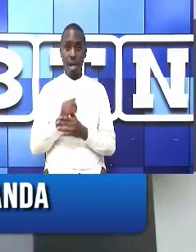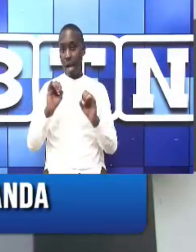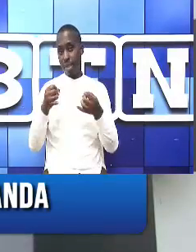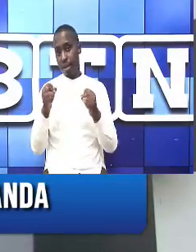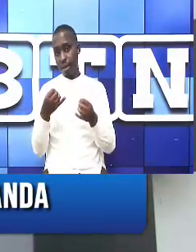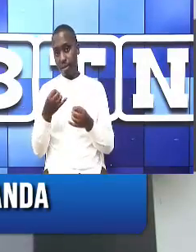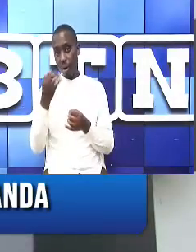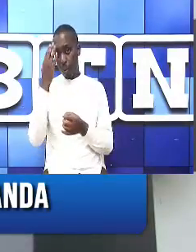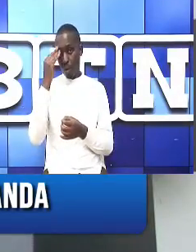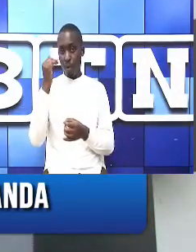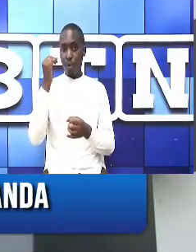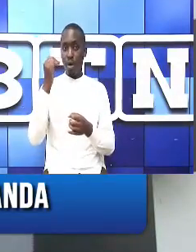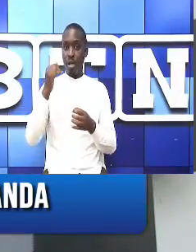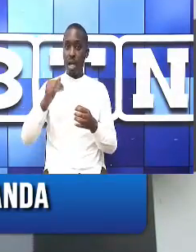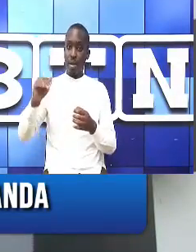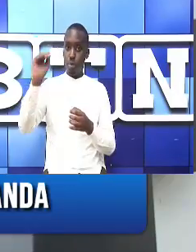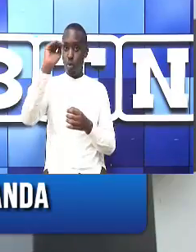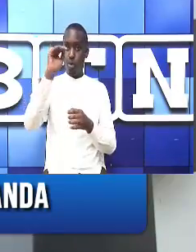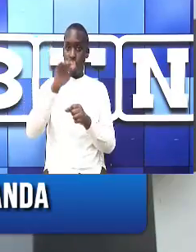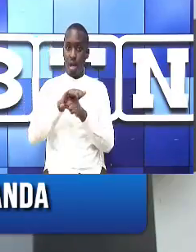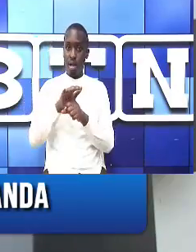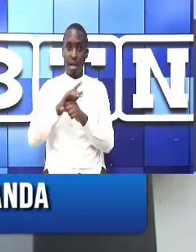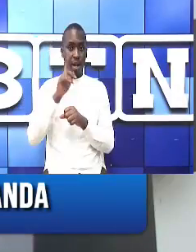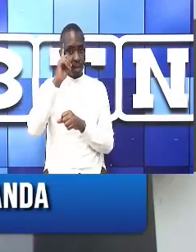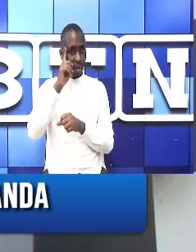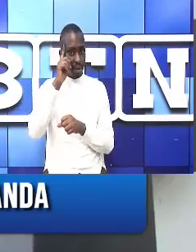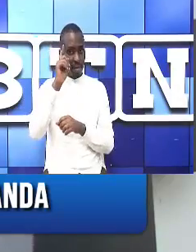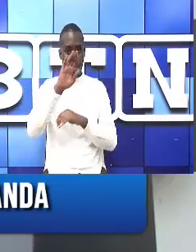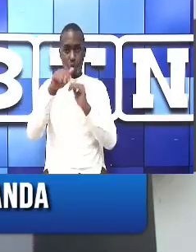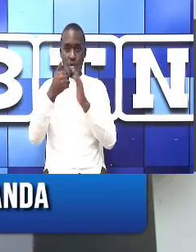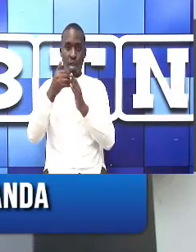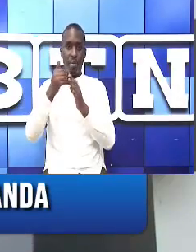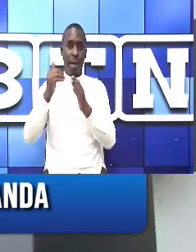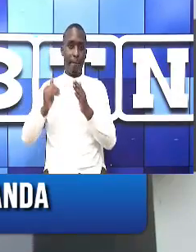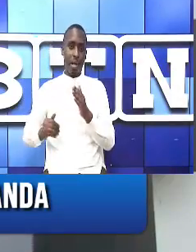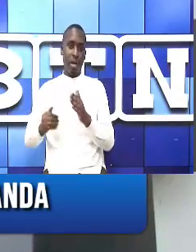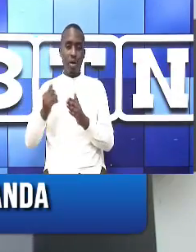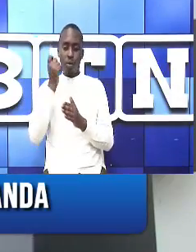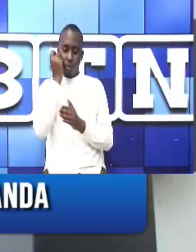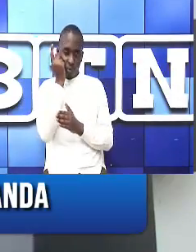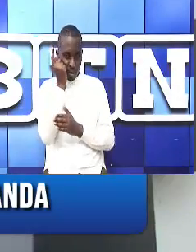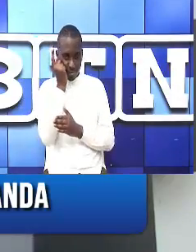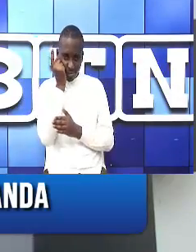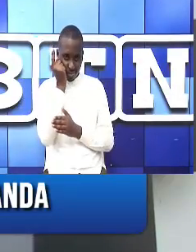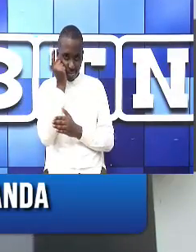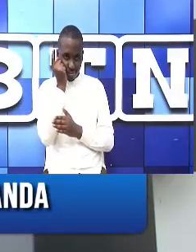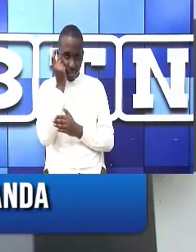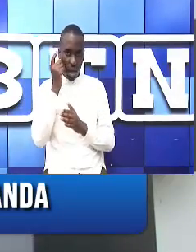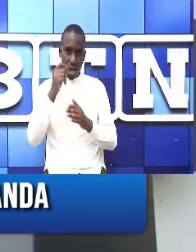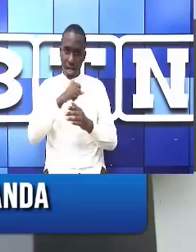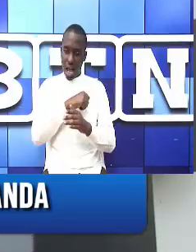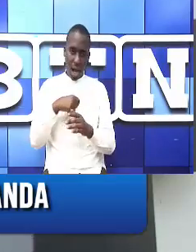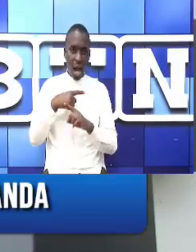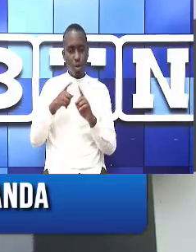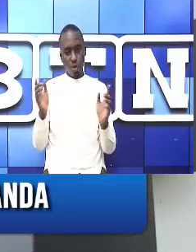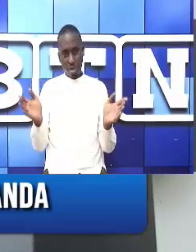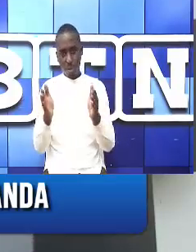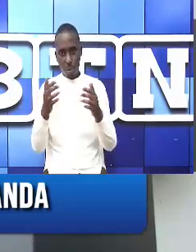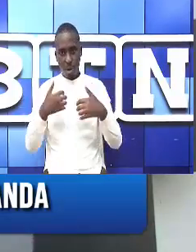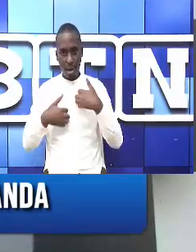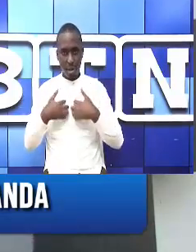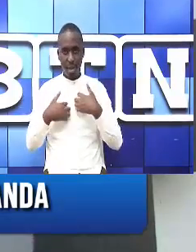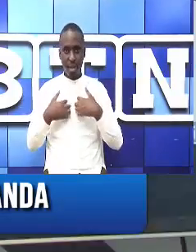nkagerageza kubera ko nari maze no gukura natekereza na bya bindi bya mbere bisa nk'aho binyange ariko nshiramo umwete ubwo